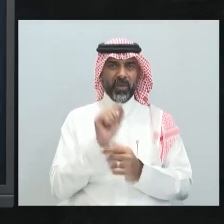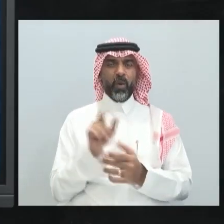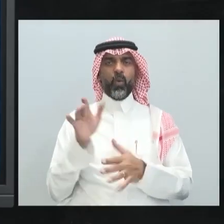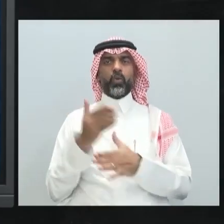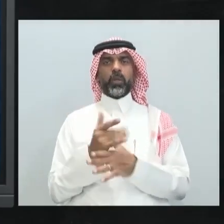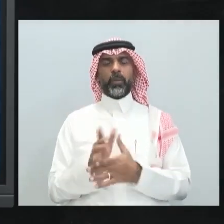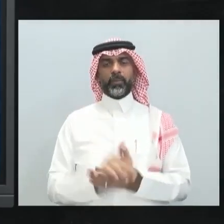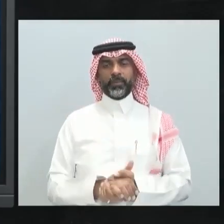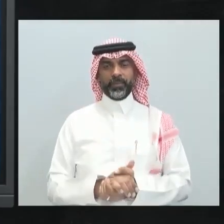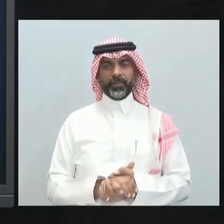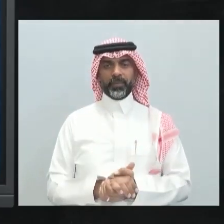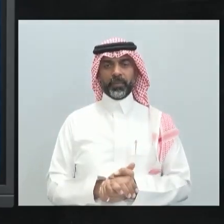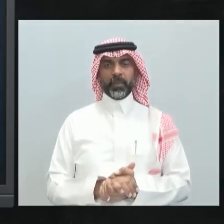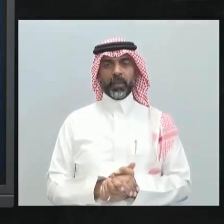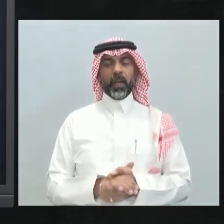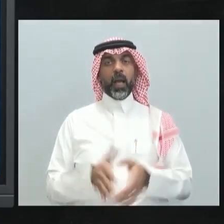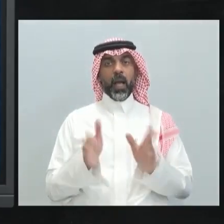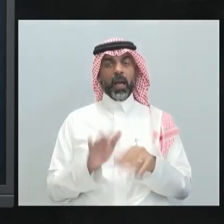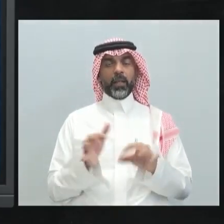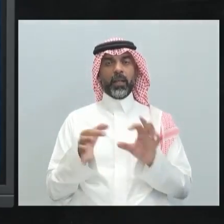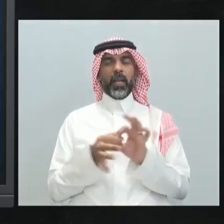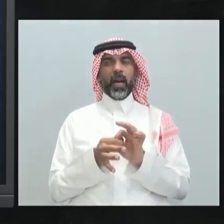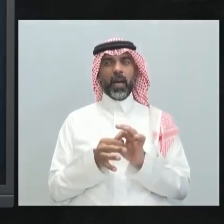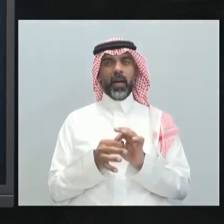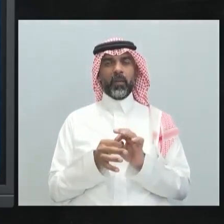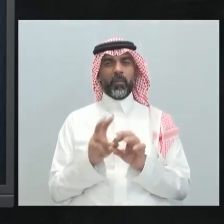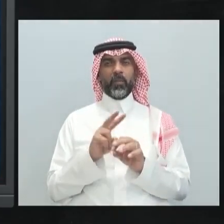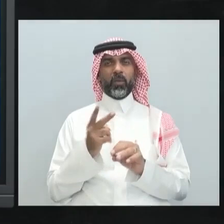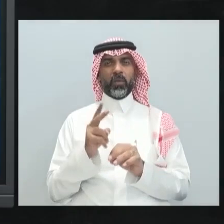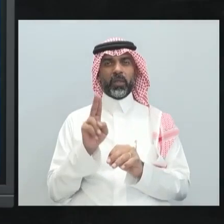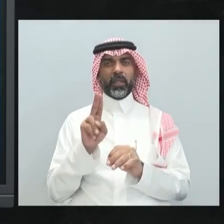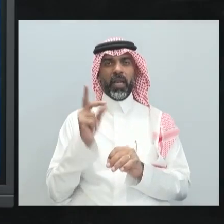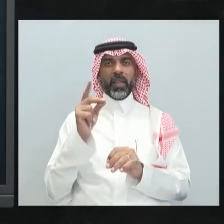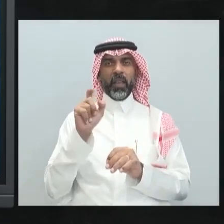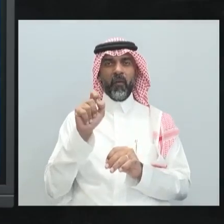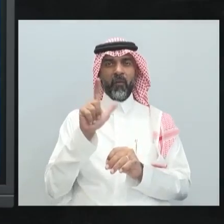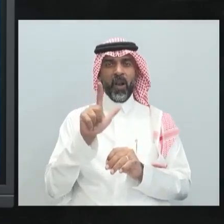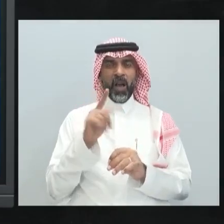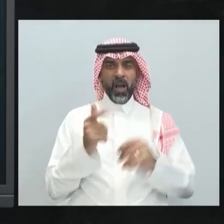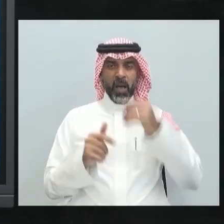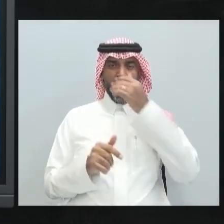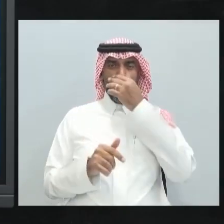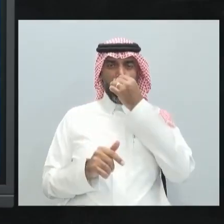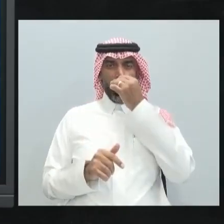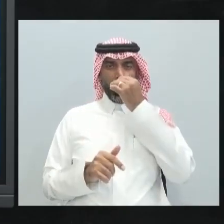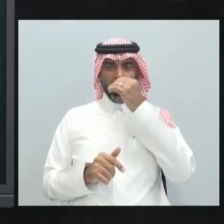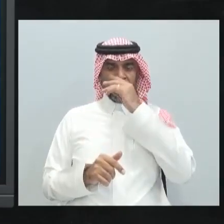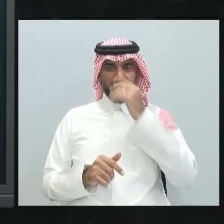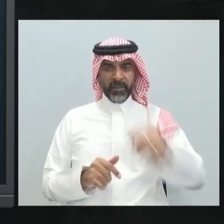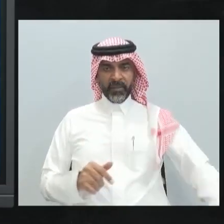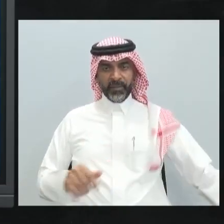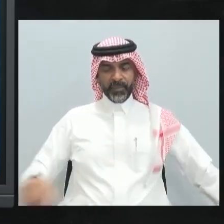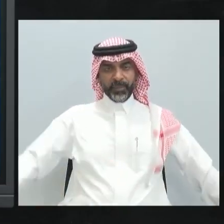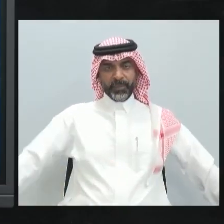الانسان ايضا ظهر معنا علاقه مختلفه للتطفل وهو تطفل الحضانه طائر الابقار بني